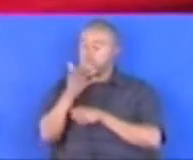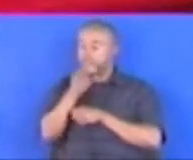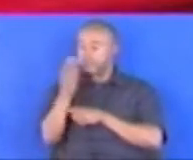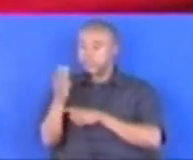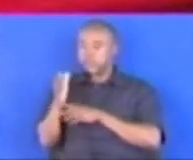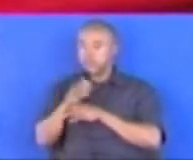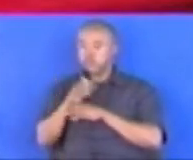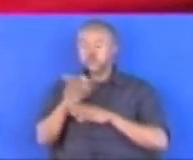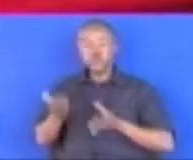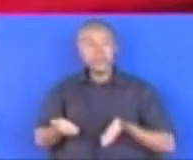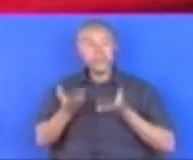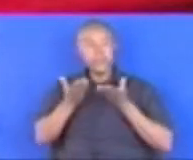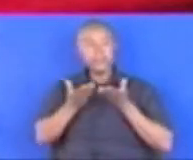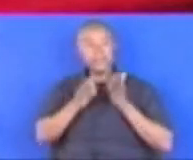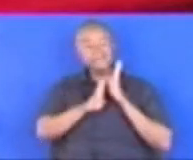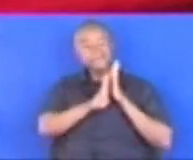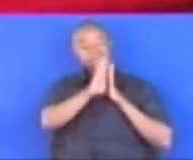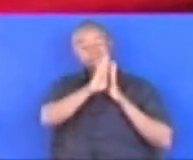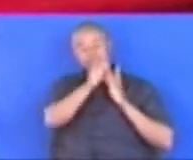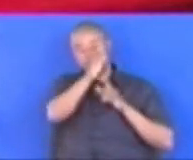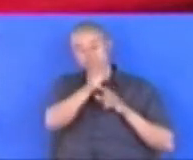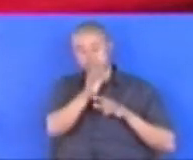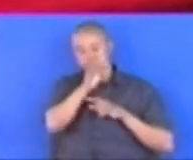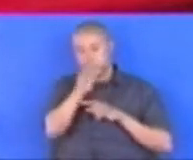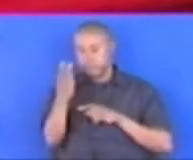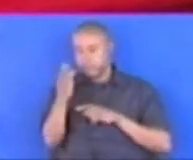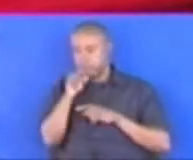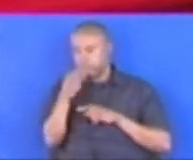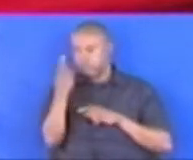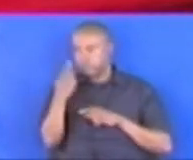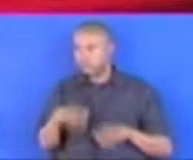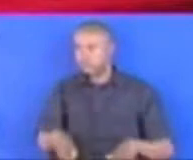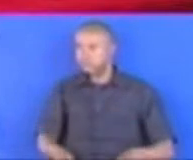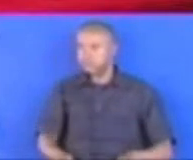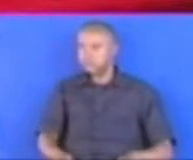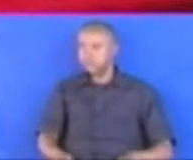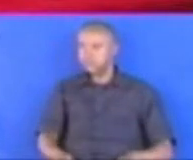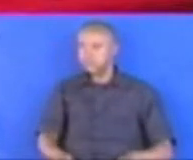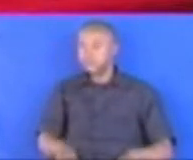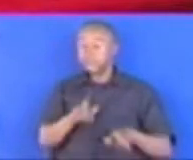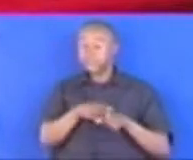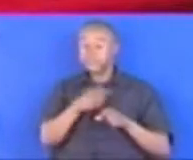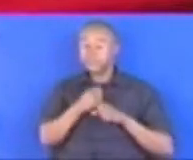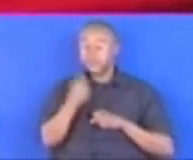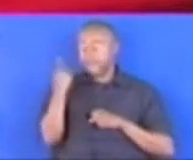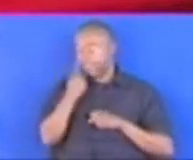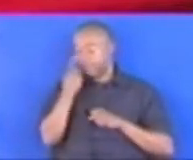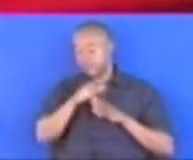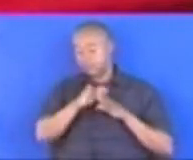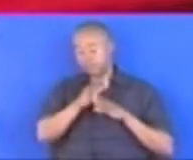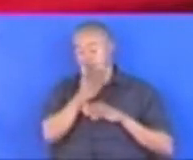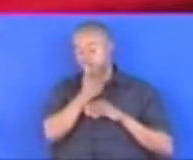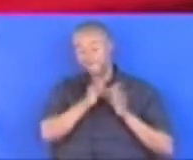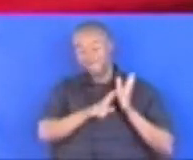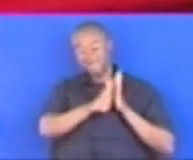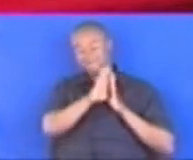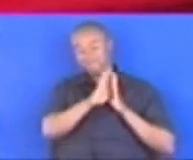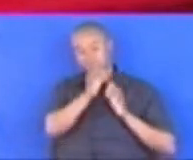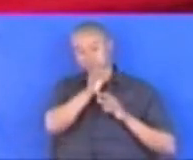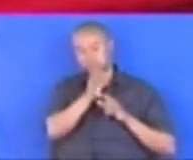ajili ya maendeleo imeongezeka kwa 32.1%. Wakati bajeti ya taifa ya matumizi mengineyo imeongezeka kwa